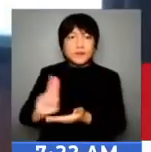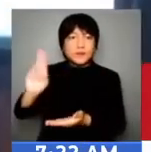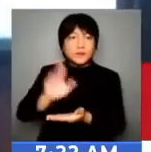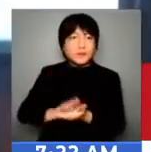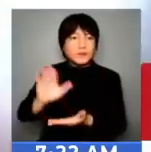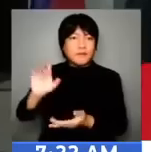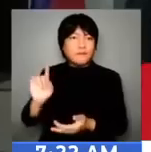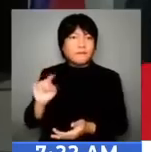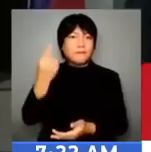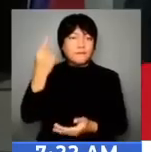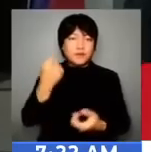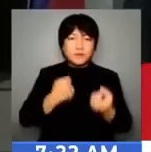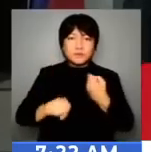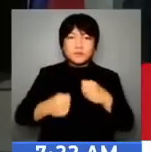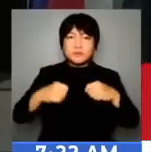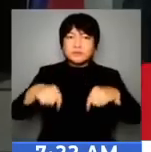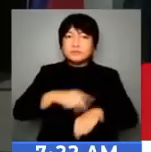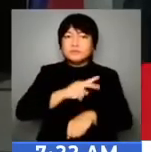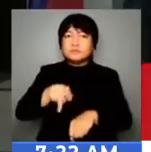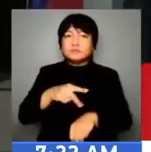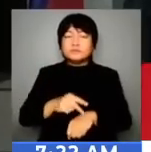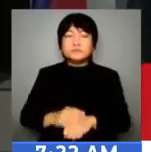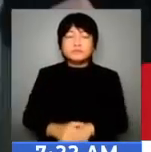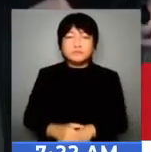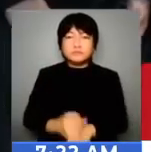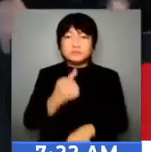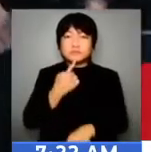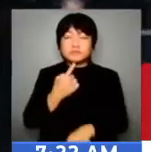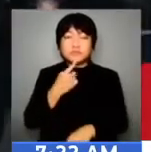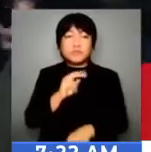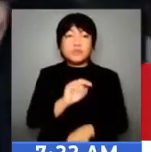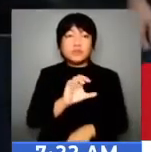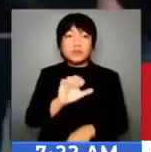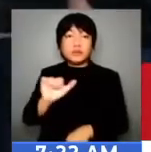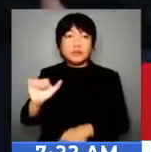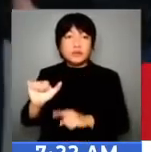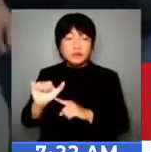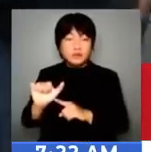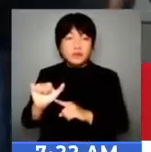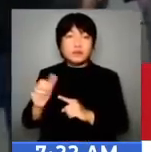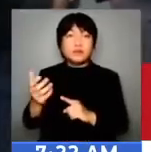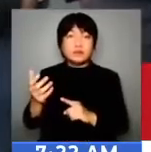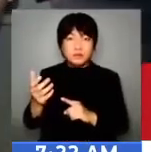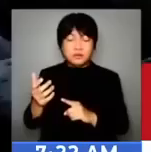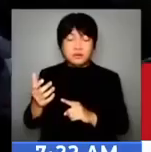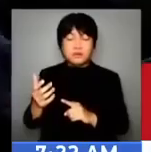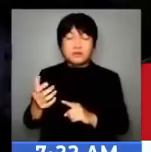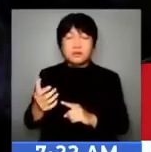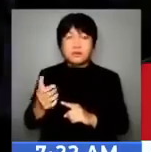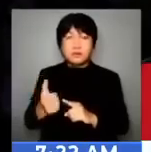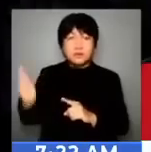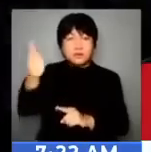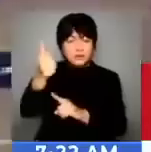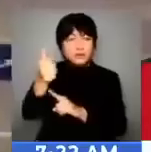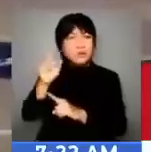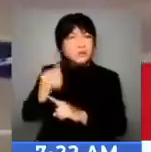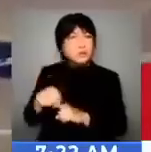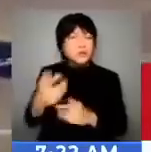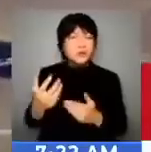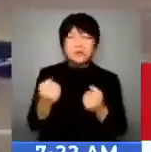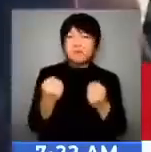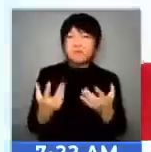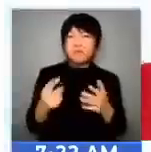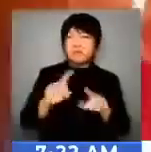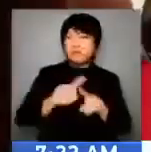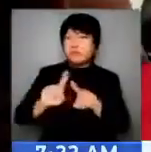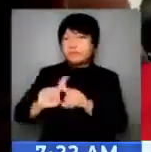sa Pilipinas. Ayon kay GRU NCAA Mancom Representative Paul Supan, maraming dapat abang. Unang-una na ang opening